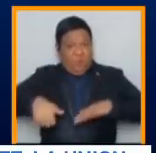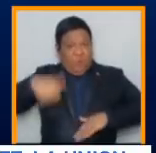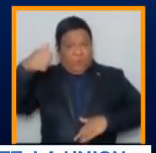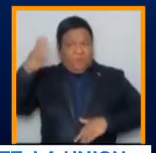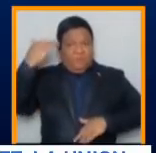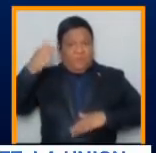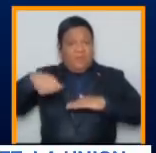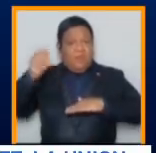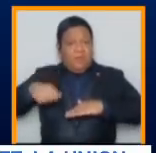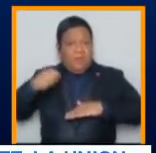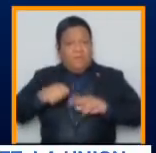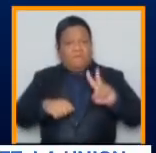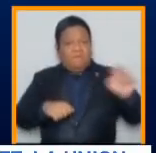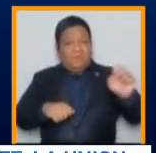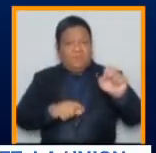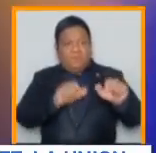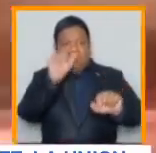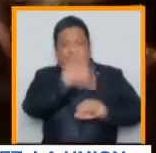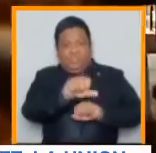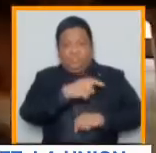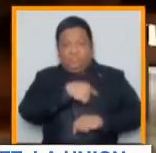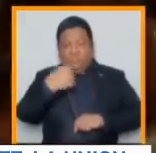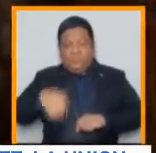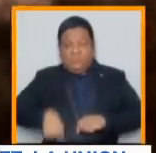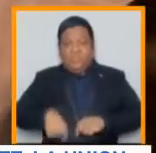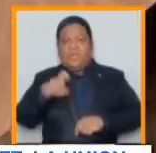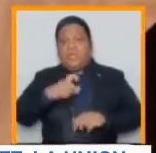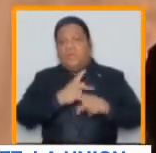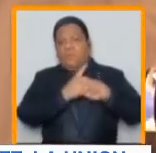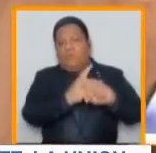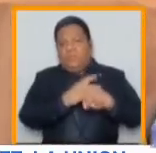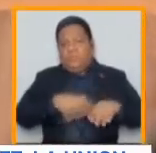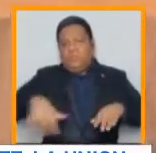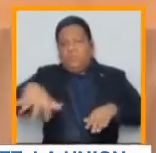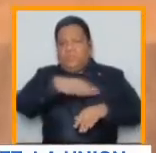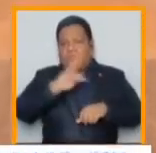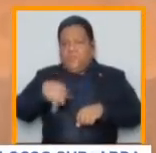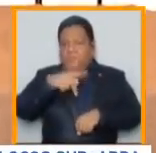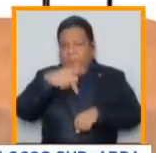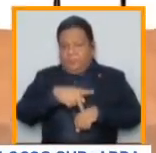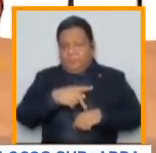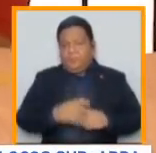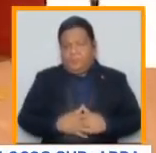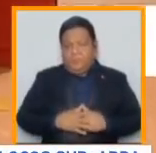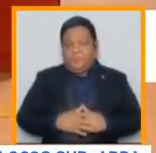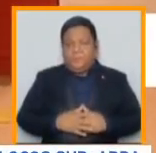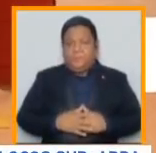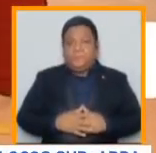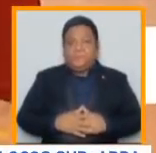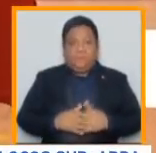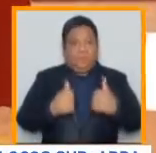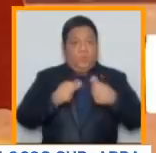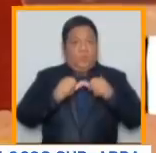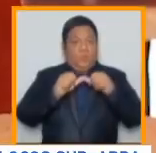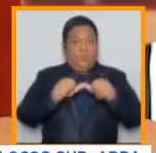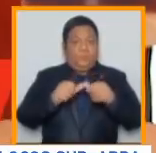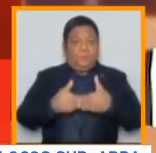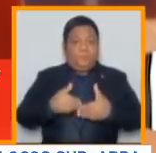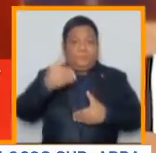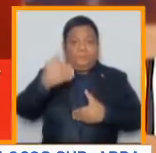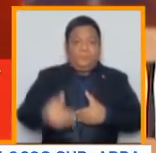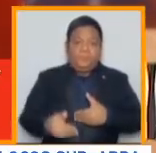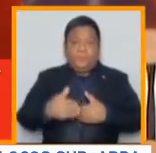para maprotektahan ang teritoryo ng bansa. Patuloy daw na inaayos ng kampo ni dating Senador Bongbong Marcos